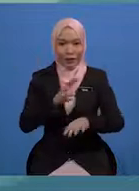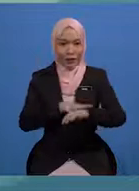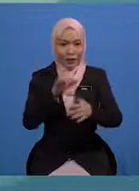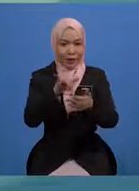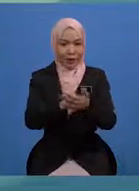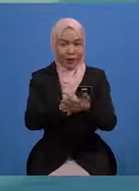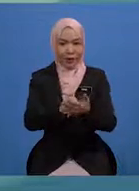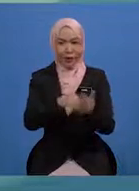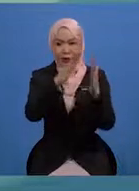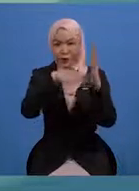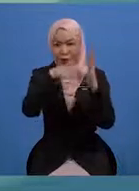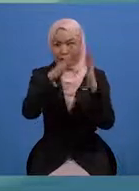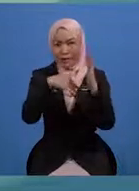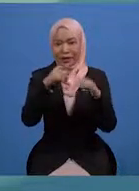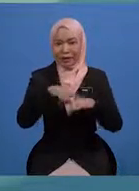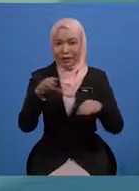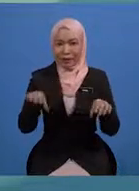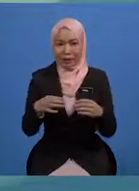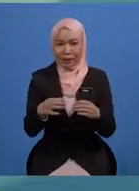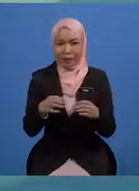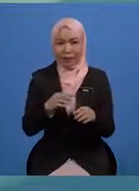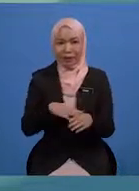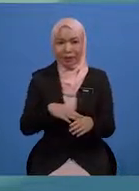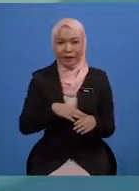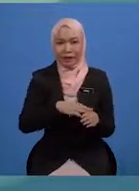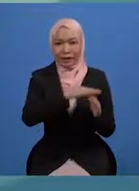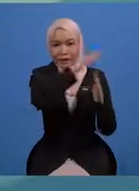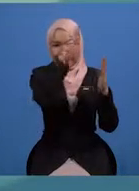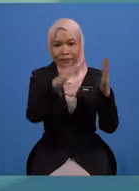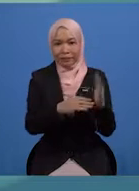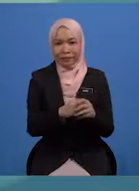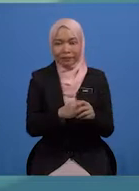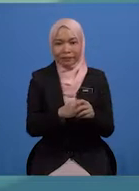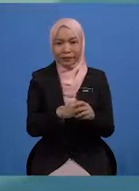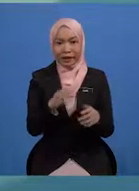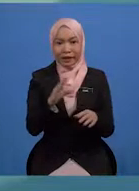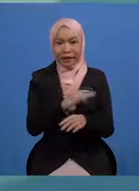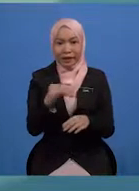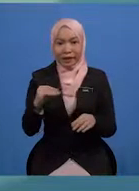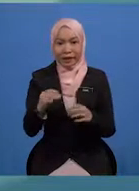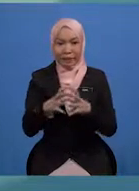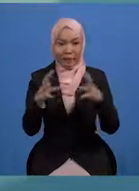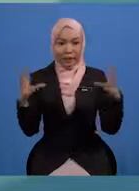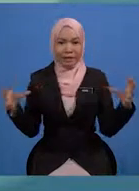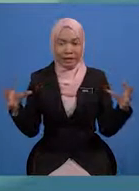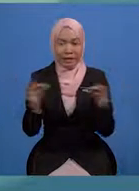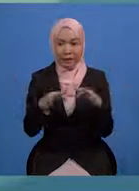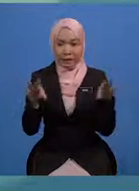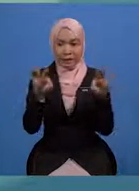dinding-dinding gua dan seni catan ini sangat besar peranannya kepada tamadun dan revolusi